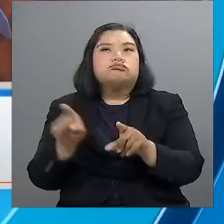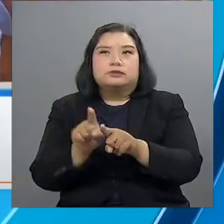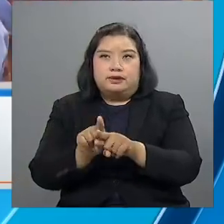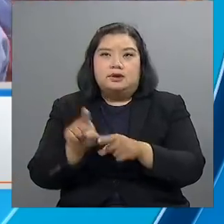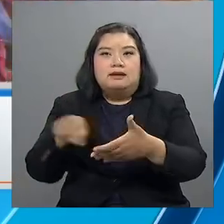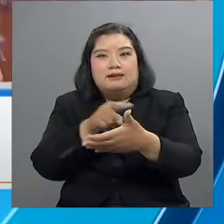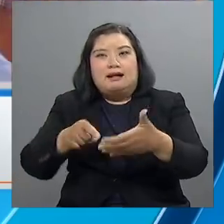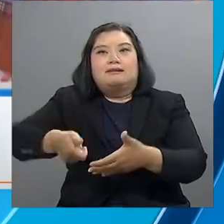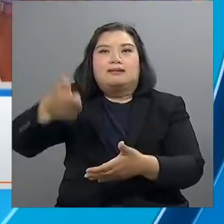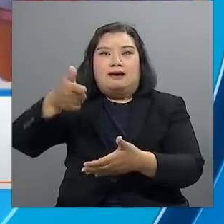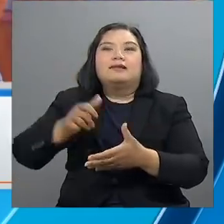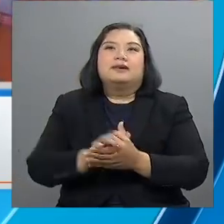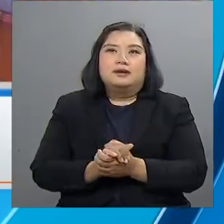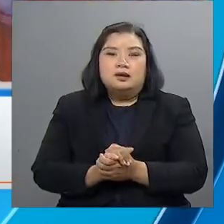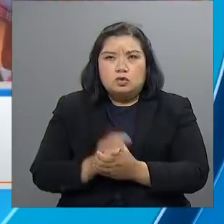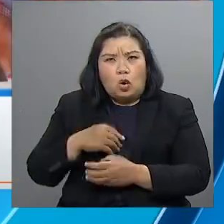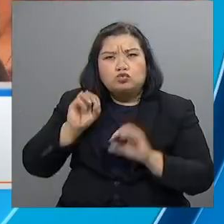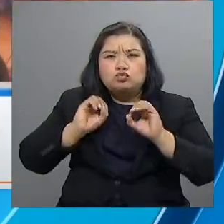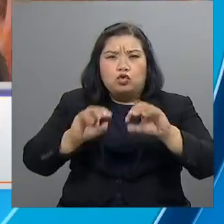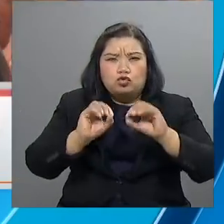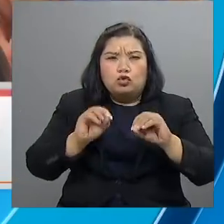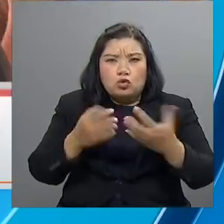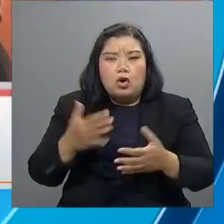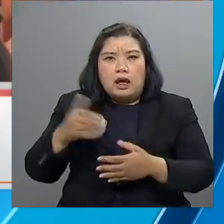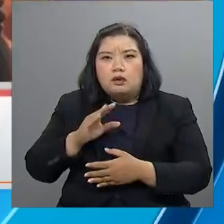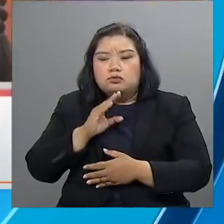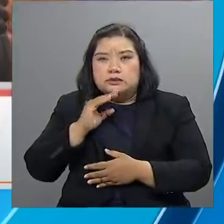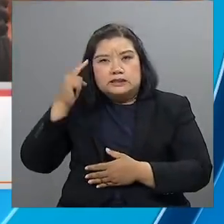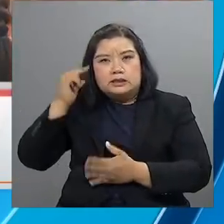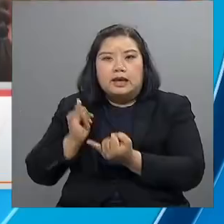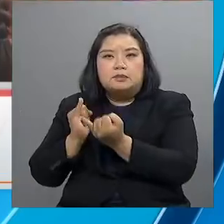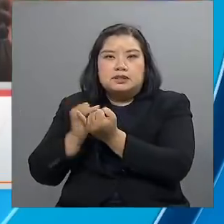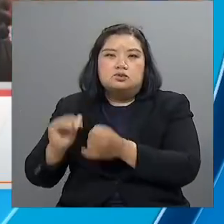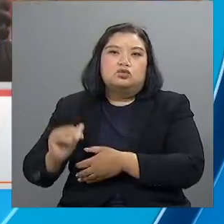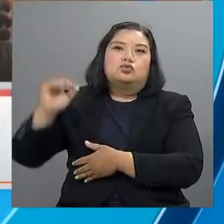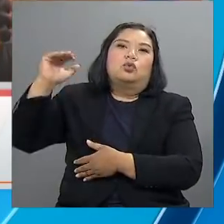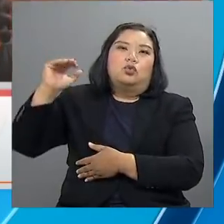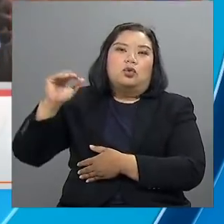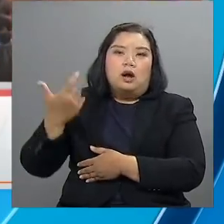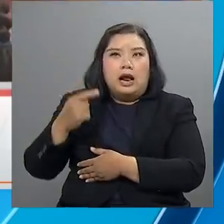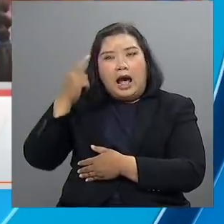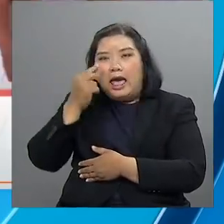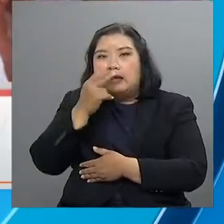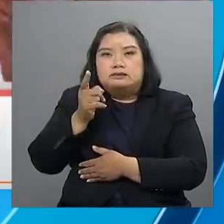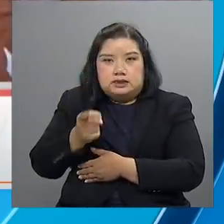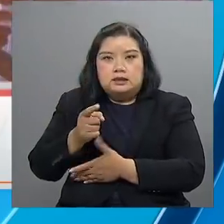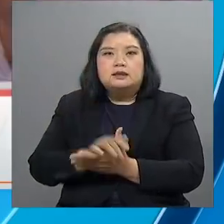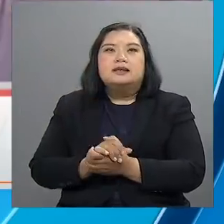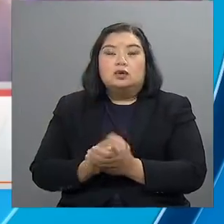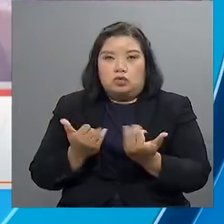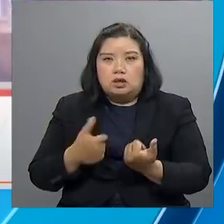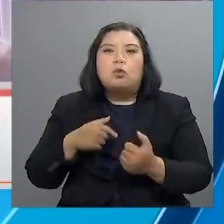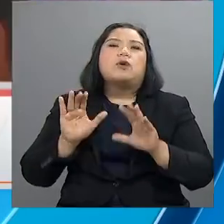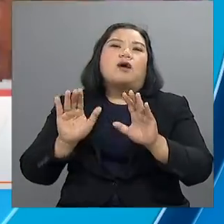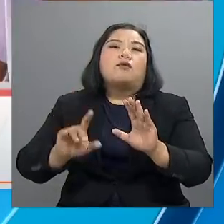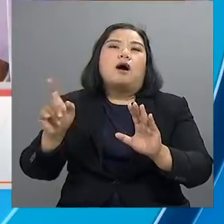องพวกนี้นะมาเรียนรู้ว่าตอนโตมันจะช้าไปนะครับทั้งบรรยากาศหรืออะไรต่างๆต้องจำลองเขาเห็นทั้งหมดจริงๆแล้วผมอยากจะฝากอีกอย่างนะคือเรื่อง